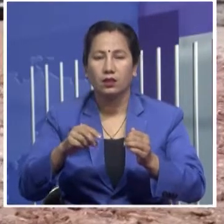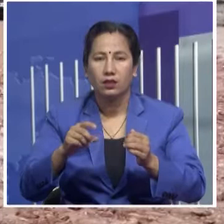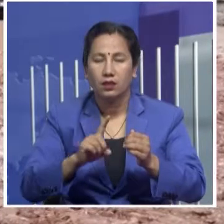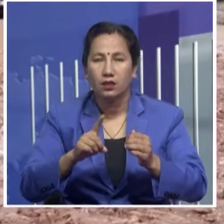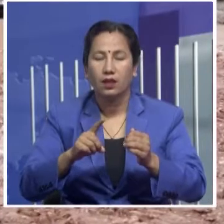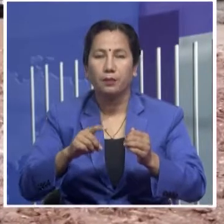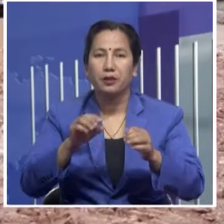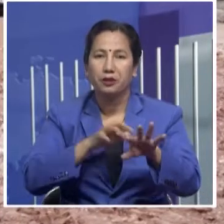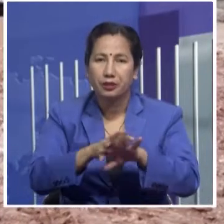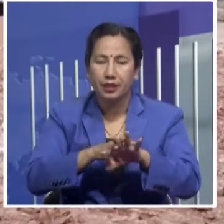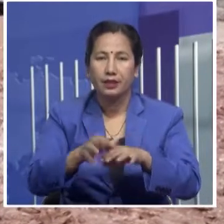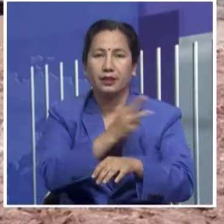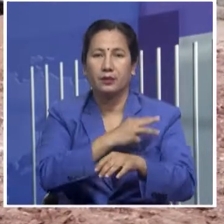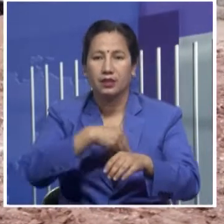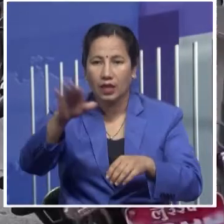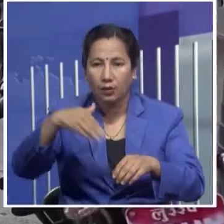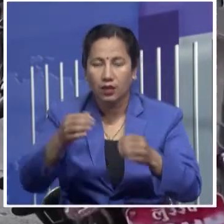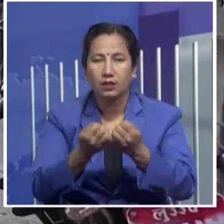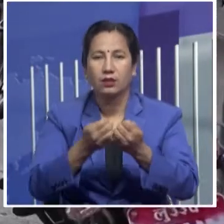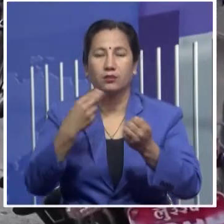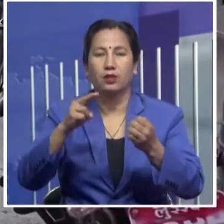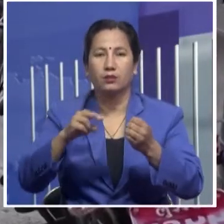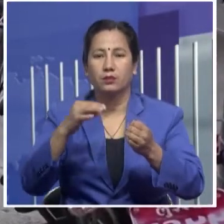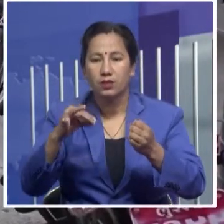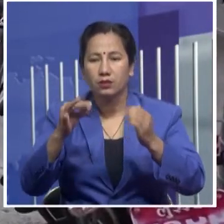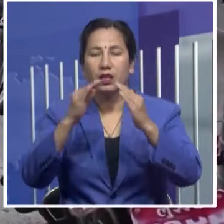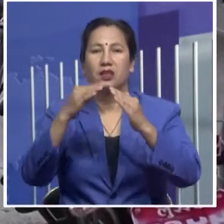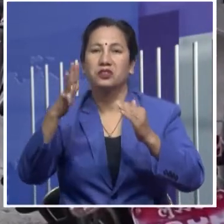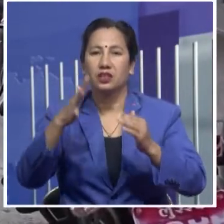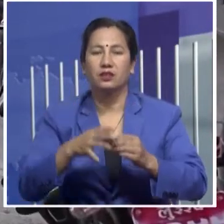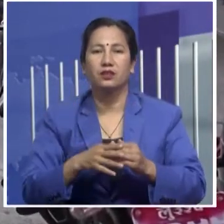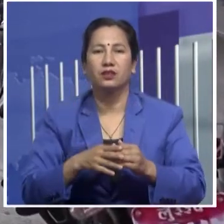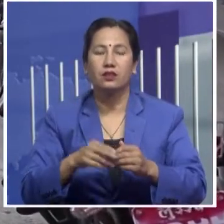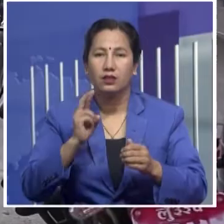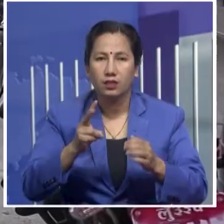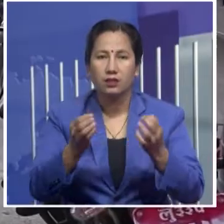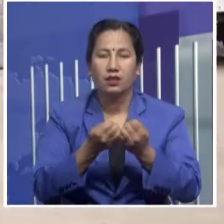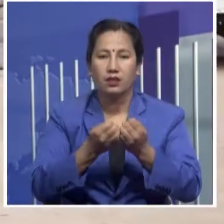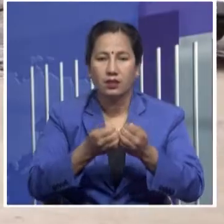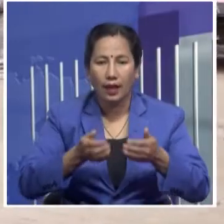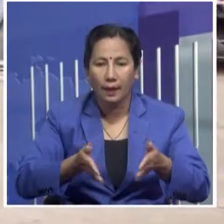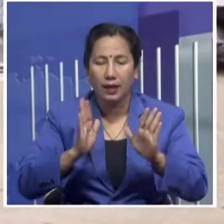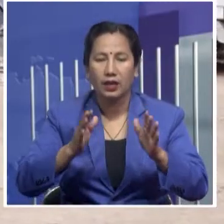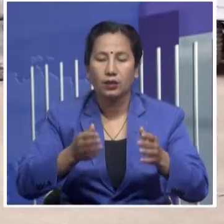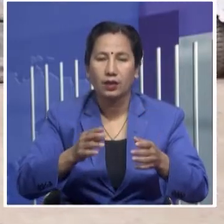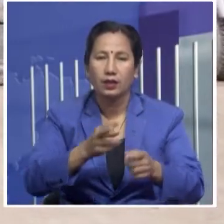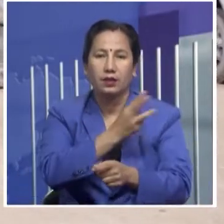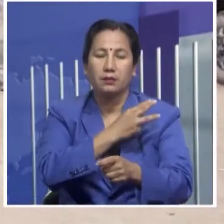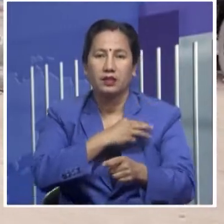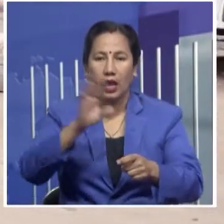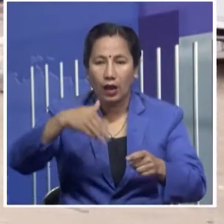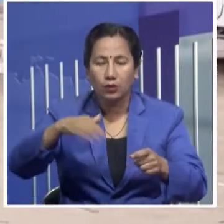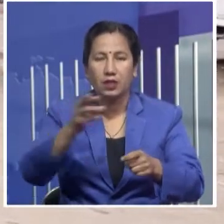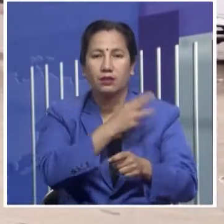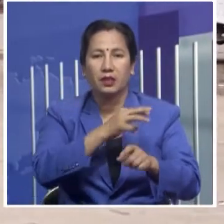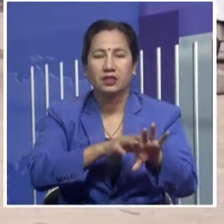उदिनडुङ्गामा धेरै मानिसको आवत जावत गर्ने भए पनि शौचालय भने छैन, जसले गर्दा बाटो हिँड्ने बटुवादेखि आवत जावत